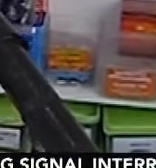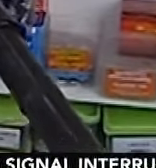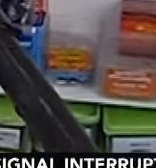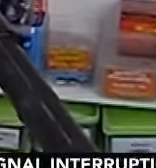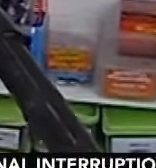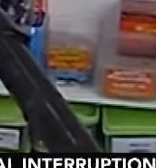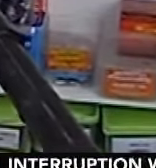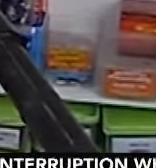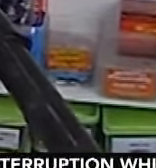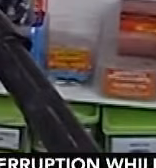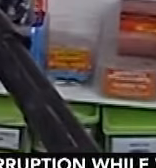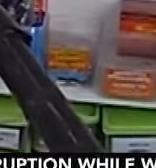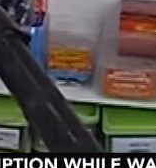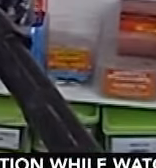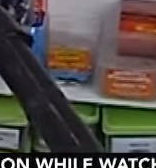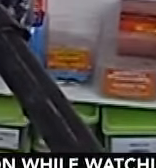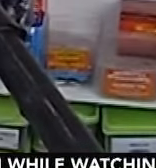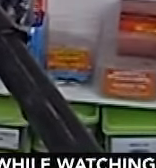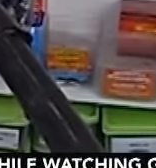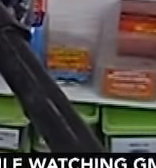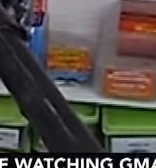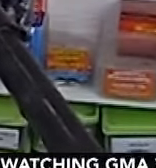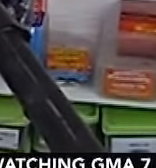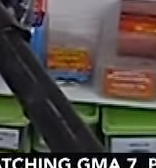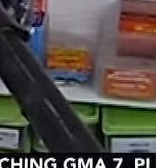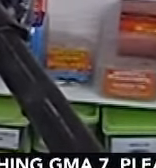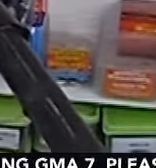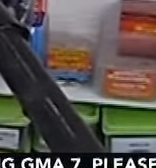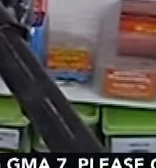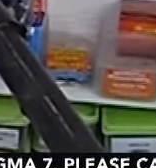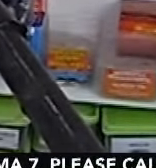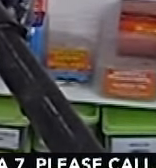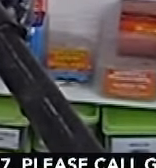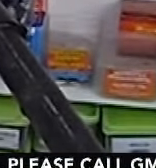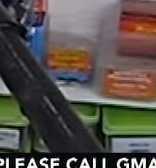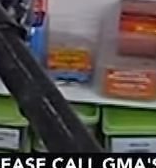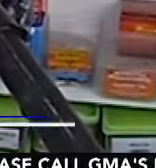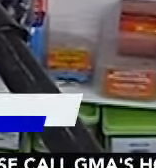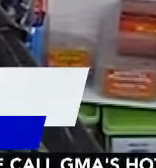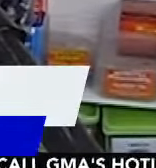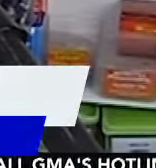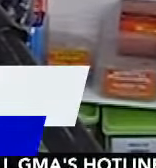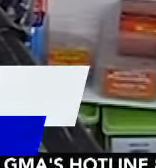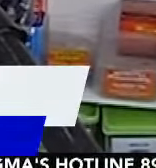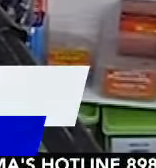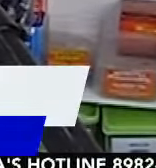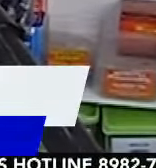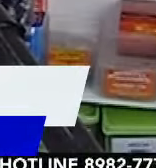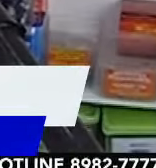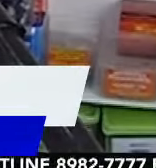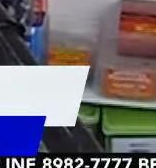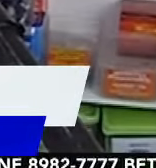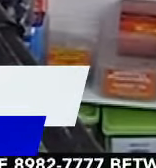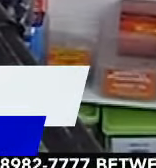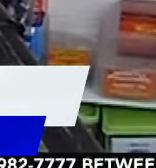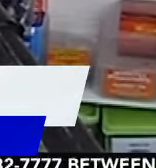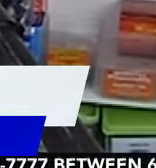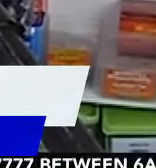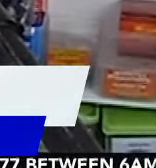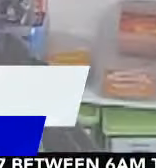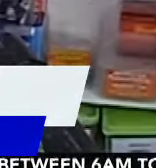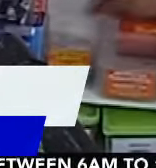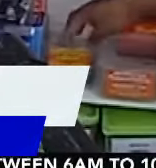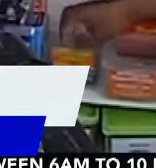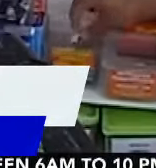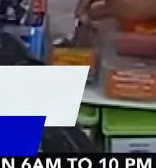fast-moving, gaya ng mga pang-ubo, pang-sipon, lagnat. Dahil na rin siguro sa season po natin, dahil uso po ngayon ang ubo, sipon,